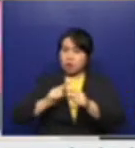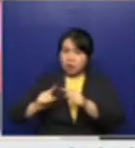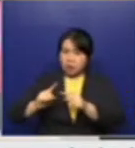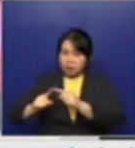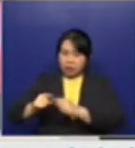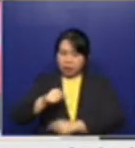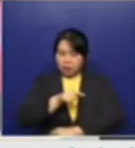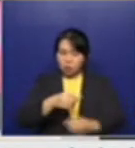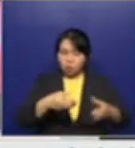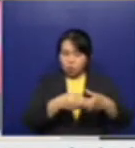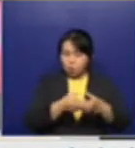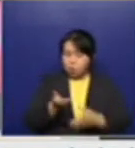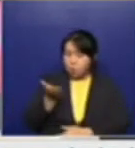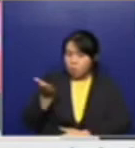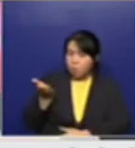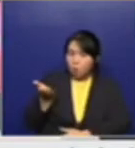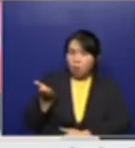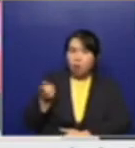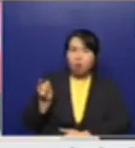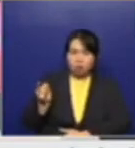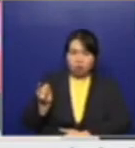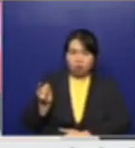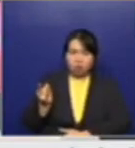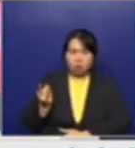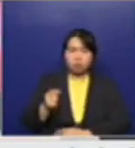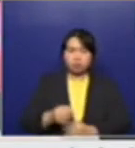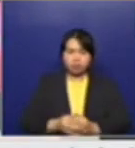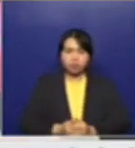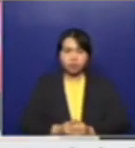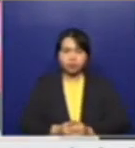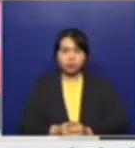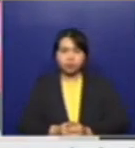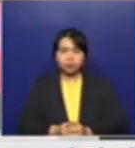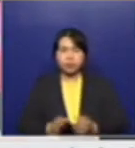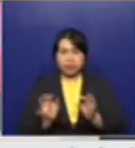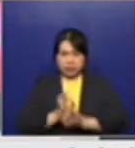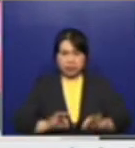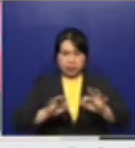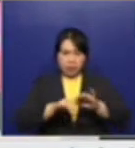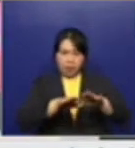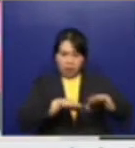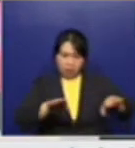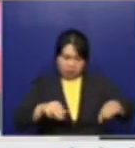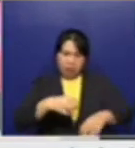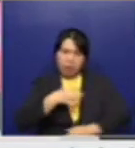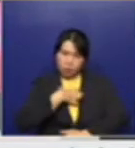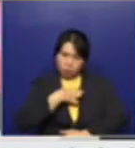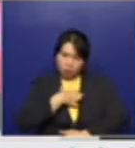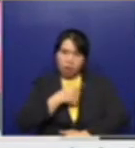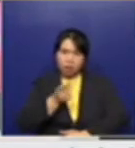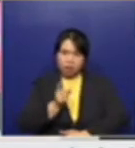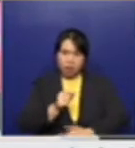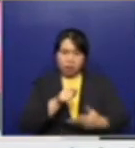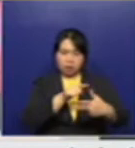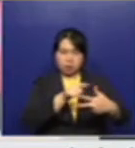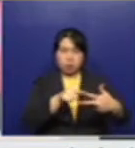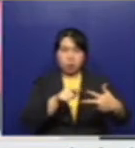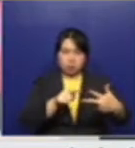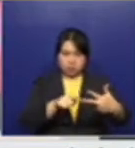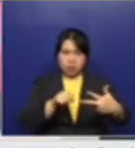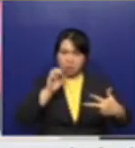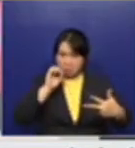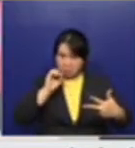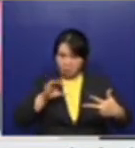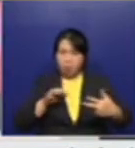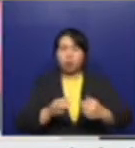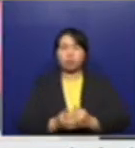ข้อเรียกร้องของกลุ่มเยาวชนนิสิตนักศึกษานะครับเพราะฉะนั้นต้องเรียนว่าอย่างยติของท่